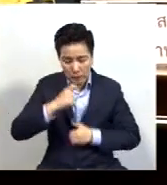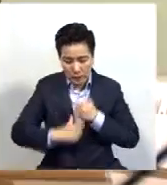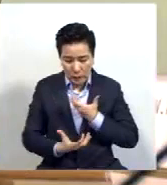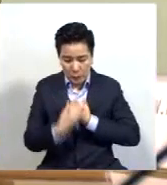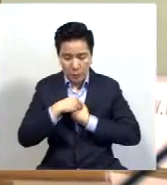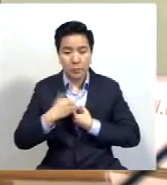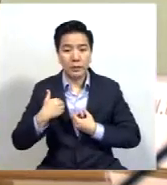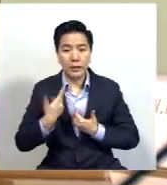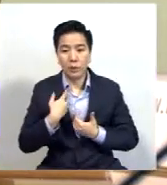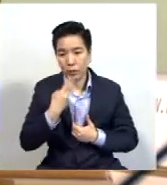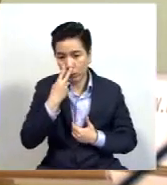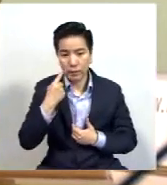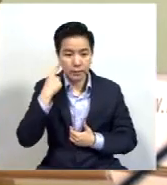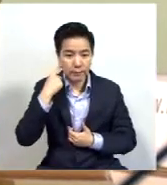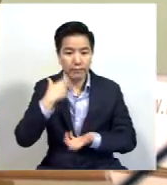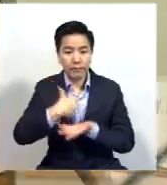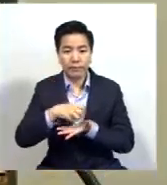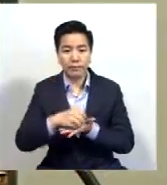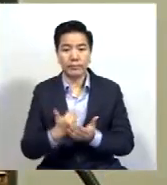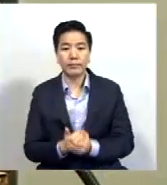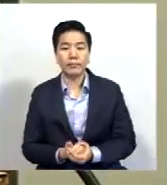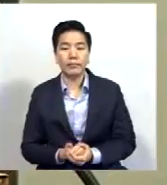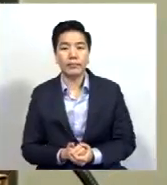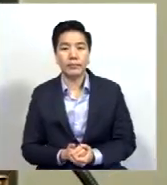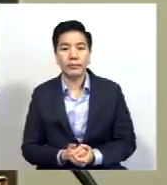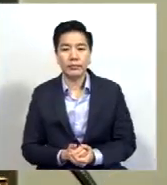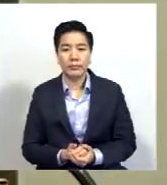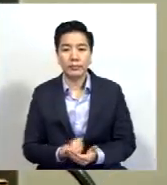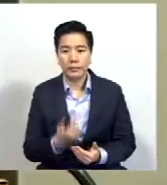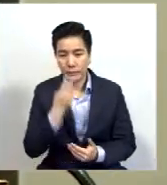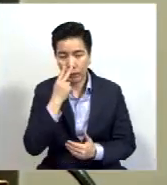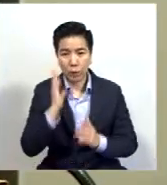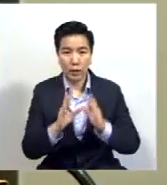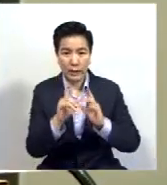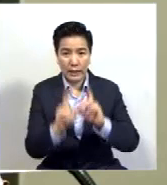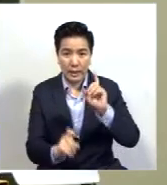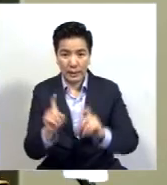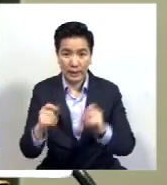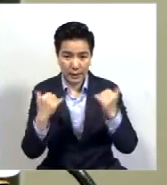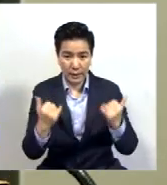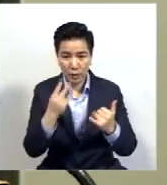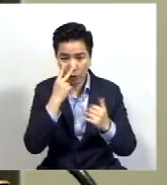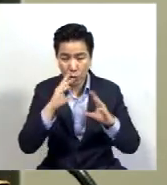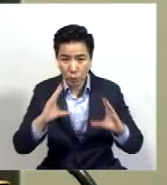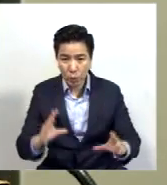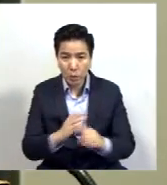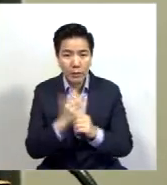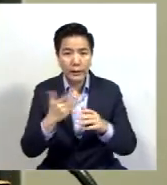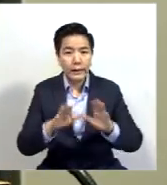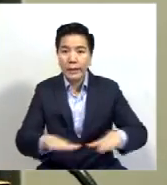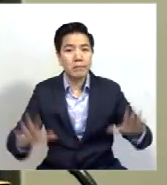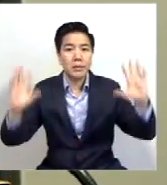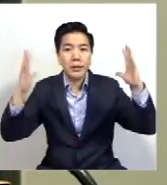เดี๋ยวไปฟังเสียงคุณหมอยงนะครับ เราดูยอดคนผู้เสียชีวิตขณะนี้เนี่ยนะครับแทบจะไม่มีเด็กเล